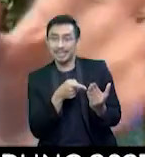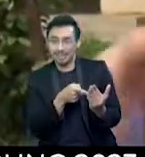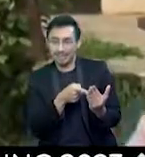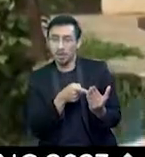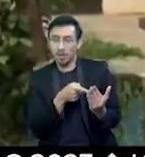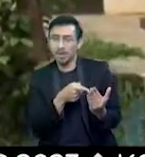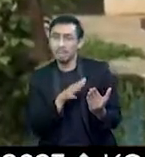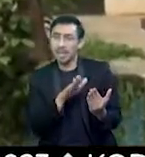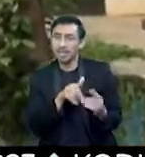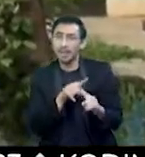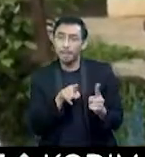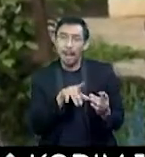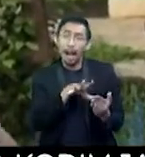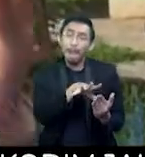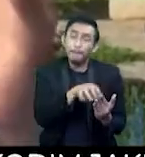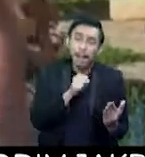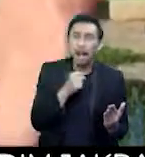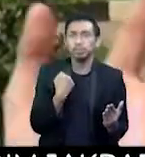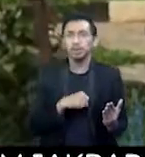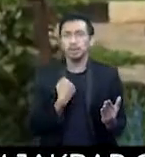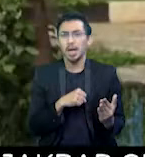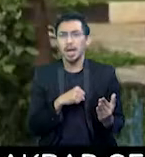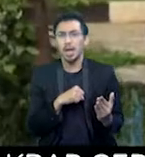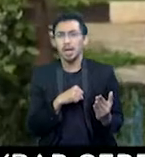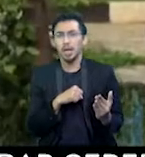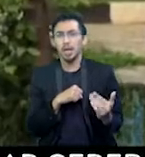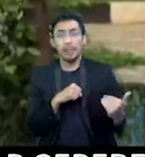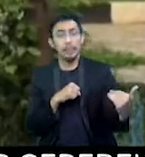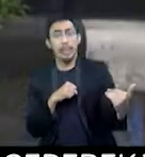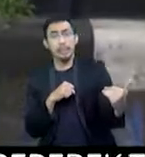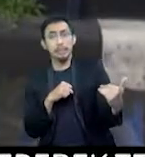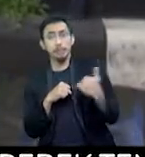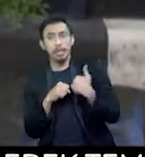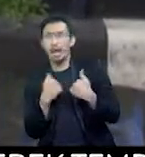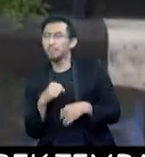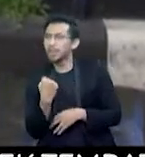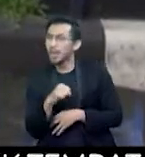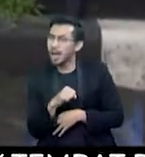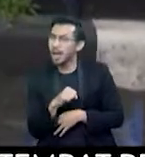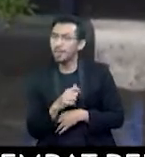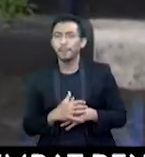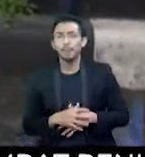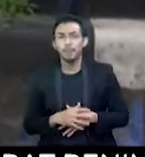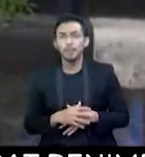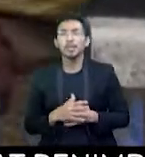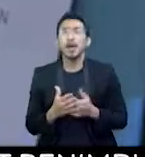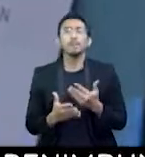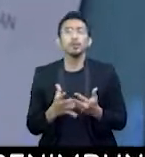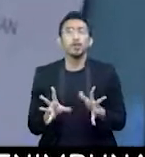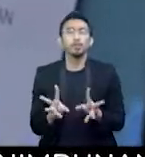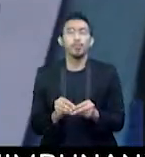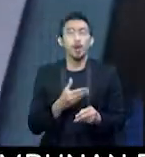dicairkan, withdraw, tidak dapat ditransfer ke rekeningnya masing-masing. Diperkirakan jumlah korban